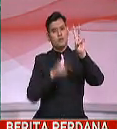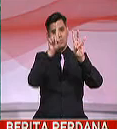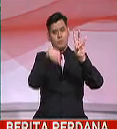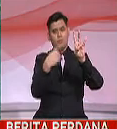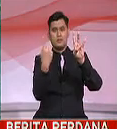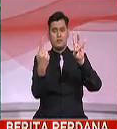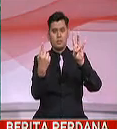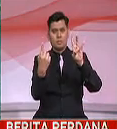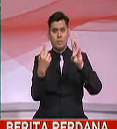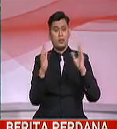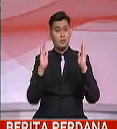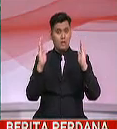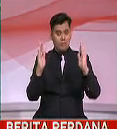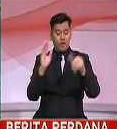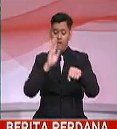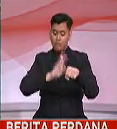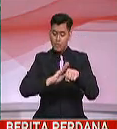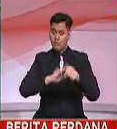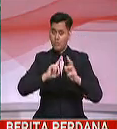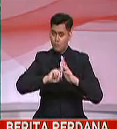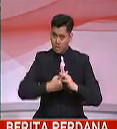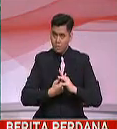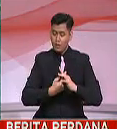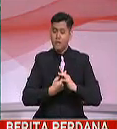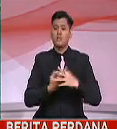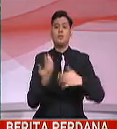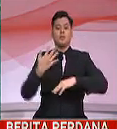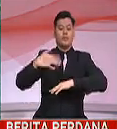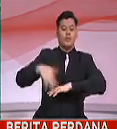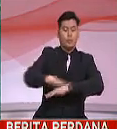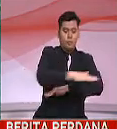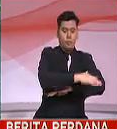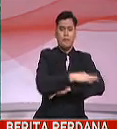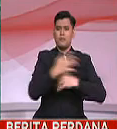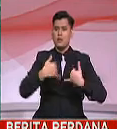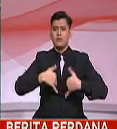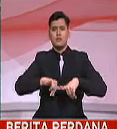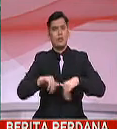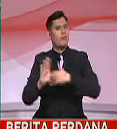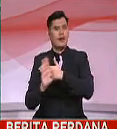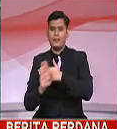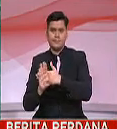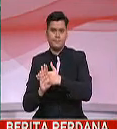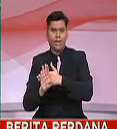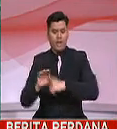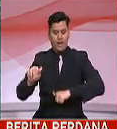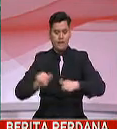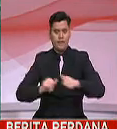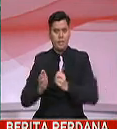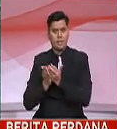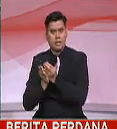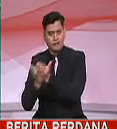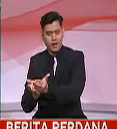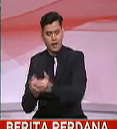Dan sepanjang tempoh amaran ini berkuat kuasa, keadaan perairan ini masih lagi berbahaya untuk semua aktiviti perkapalan dan